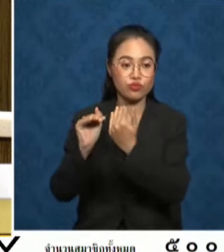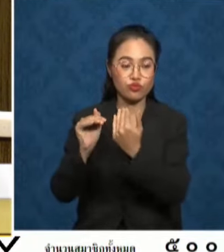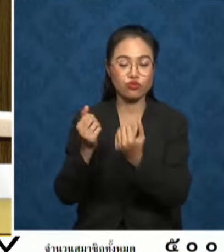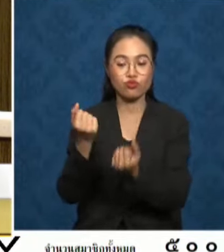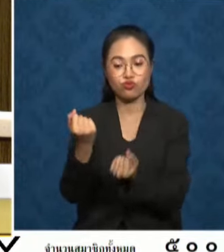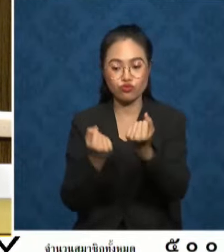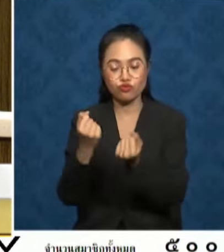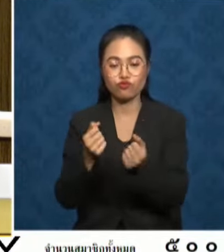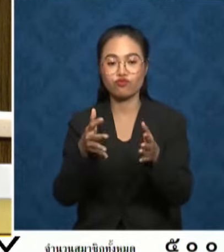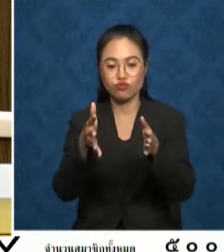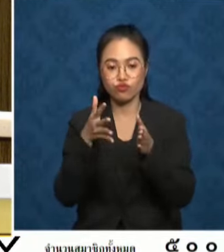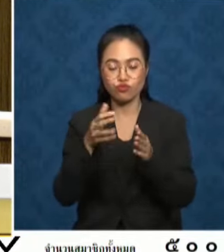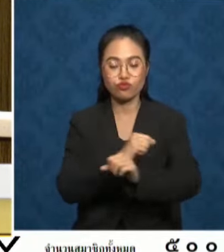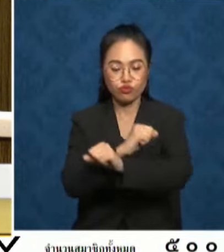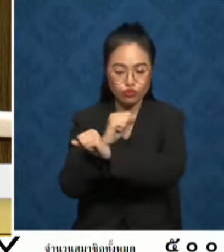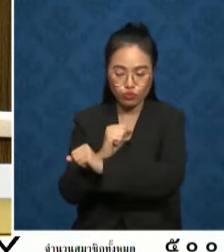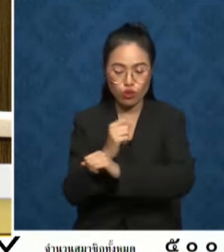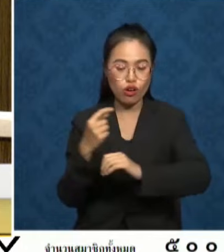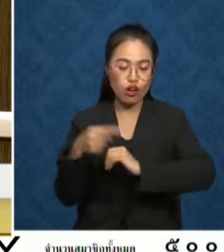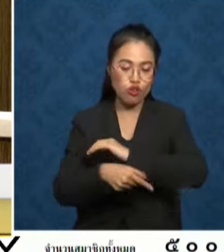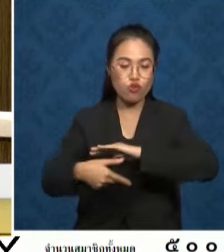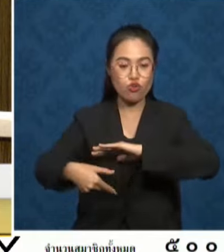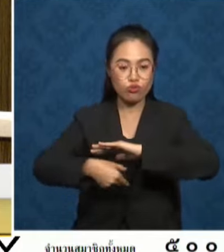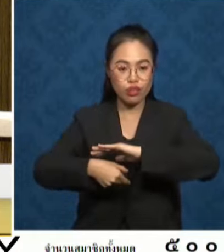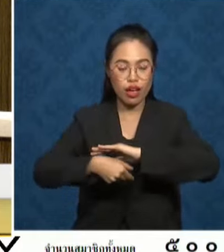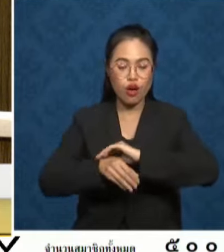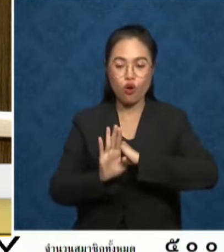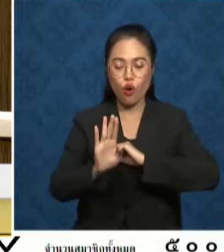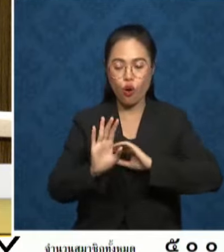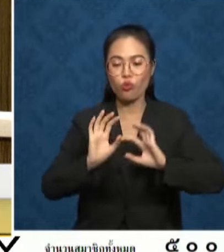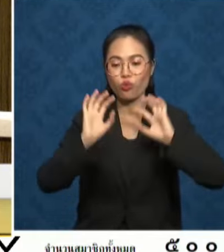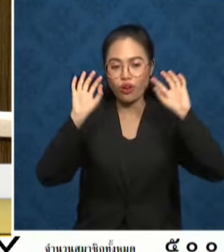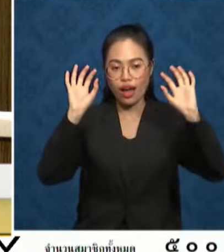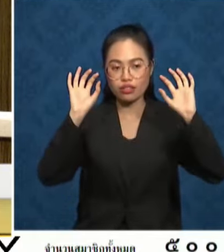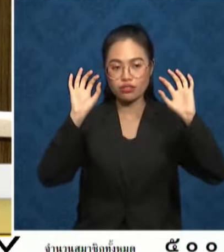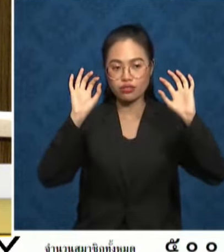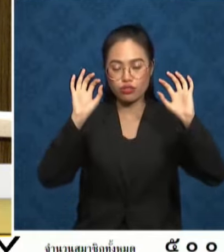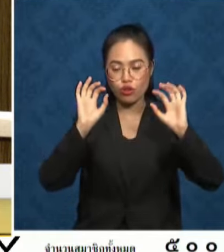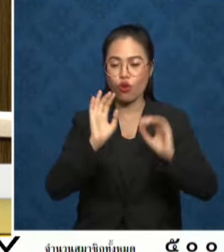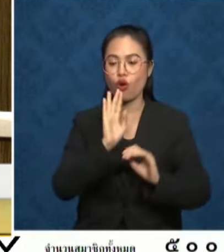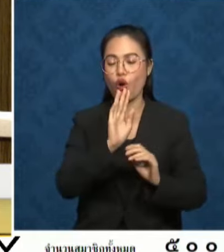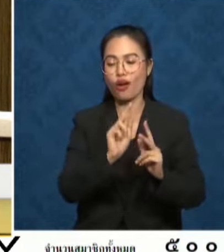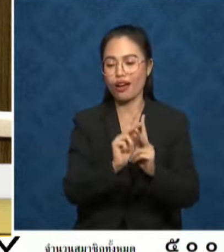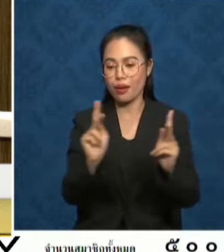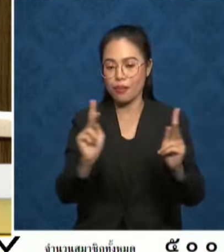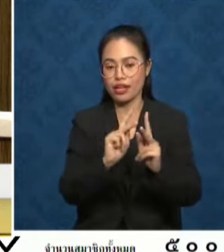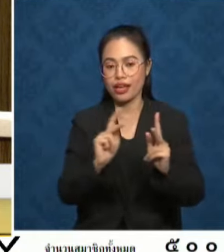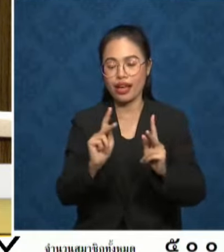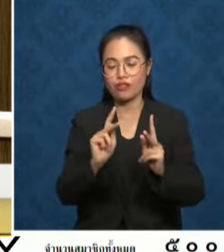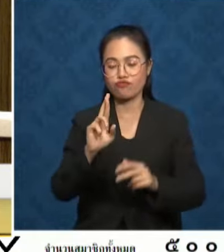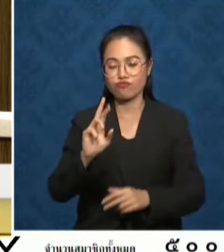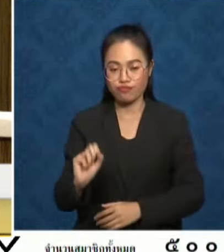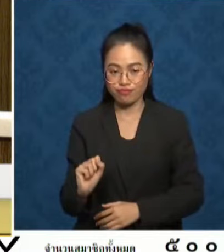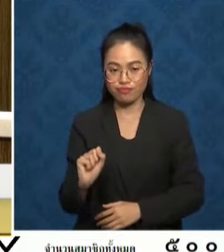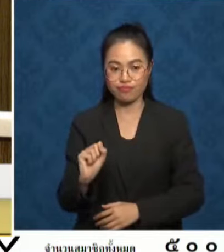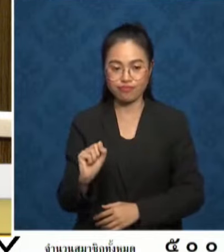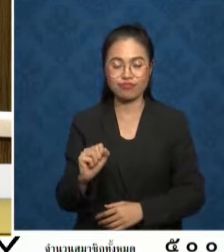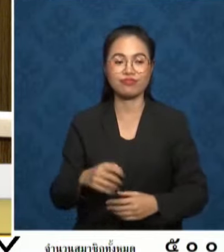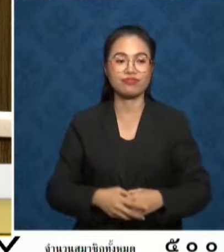การเรียกรับผลประโยชน์โดยเจ้าหน้าที่รัฐของคณะกรรมาธิการการคมนาคมสภาพราษฎร